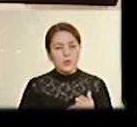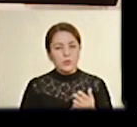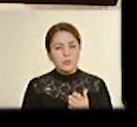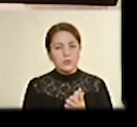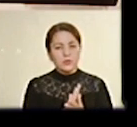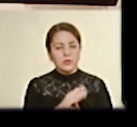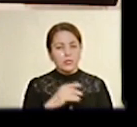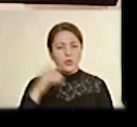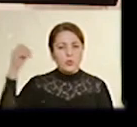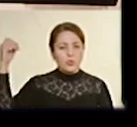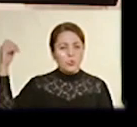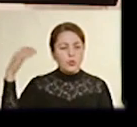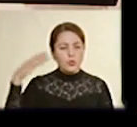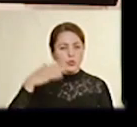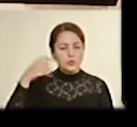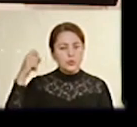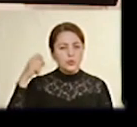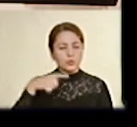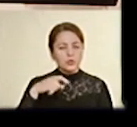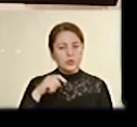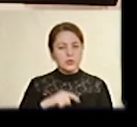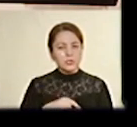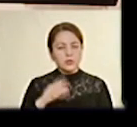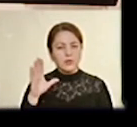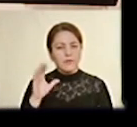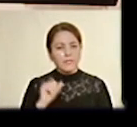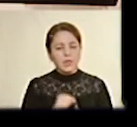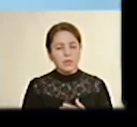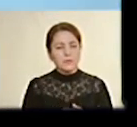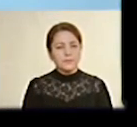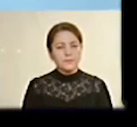O'simliklarda quyosh nuri ta'sirida va